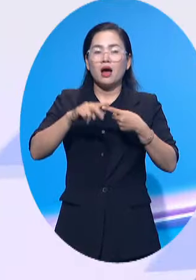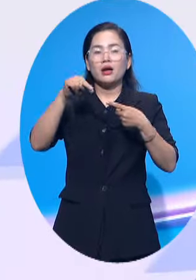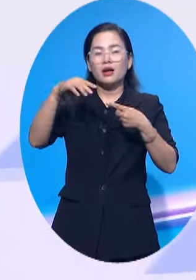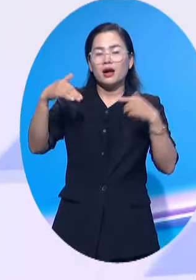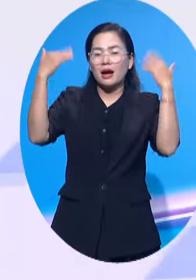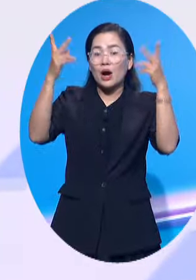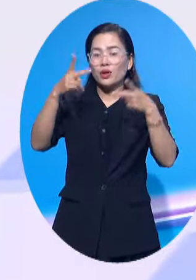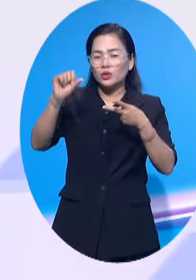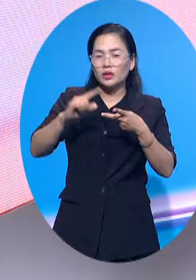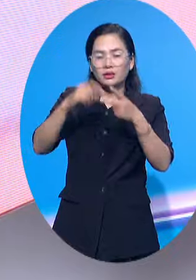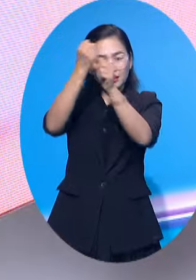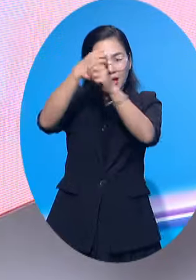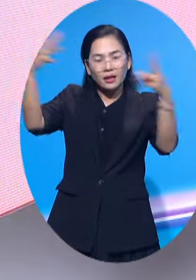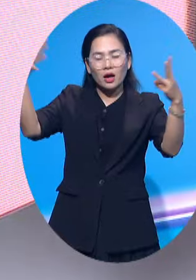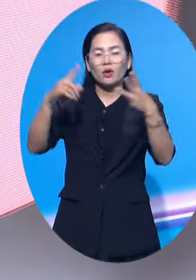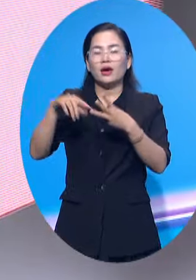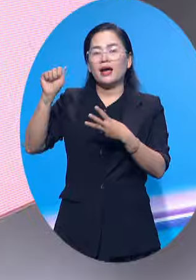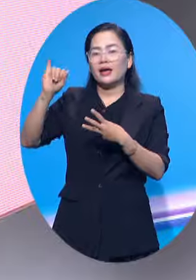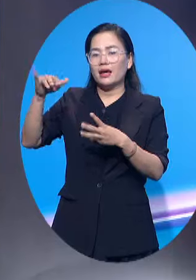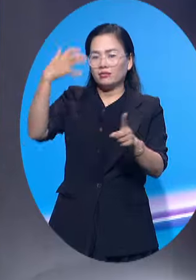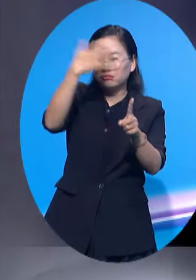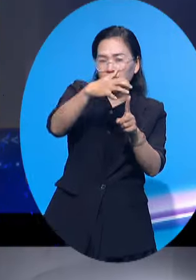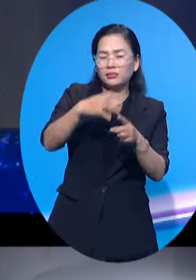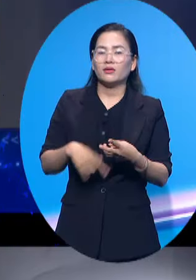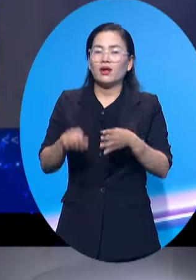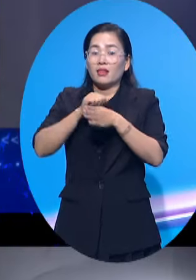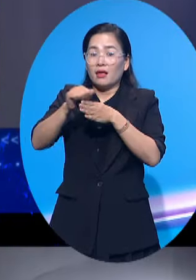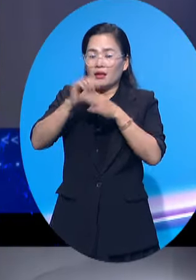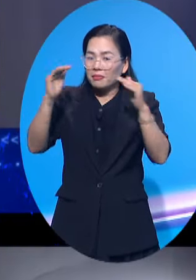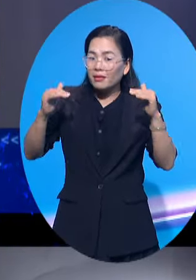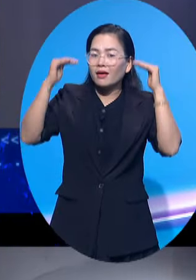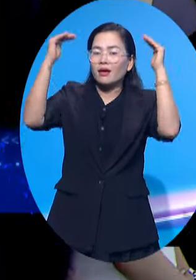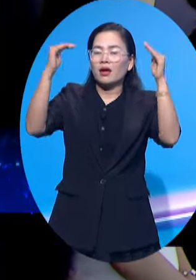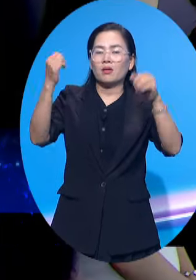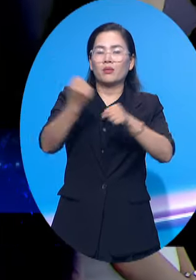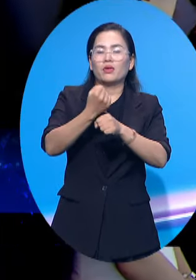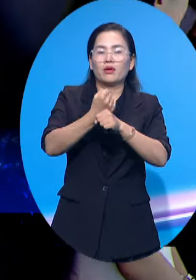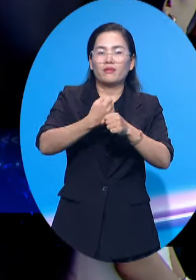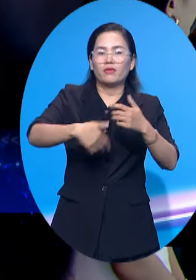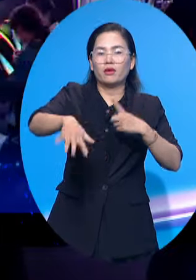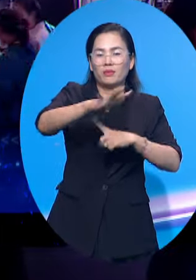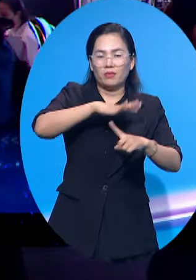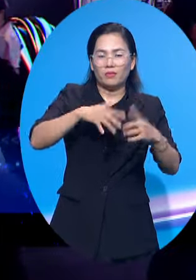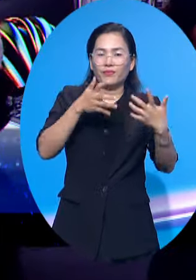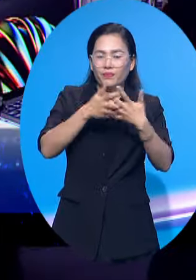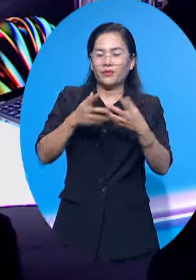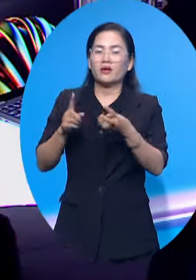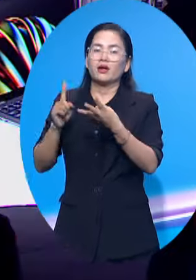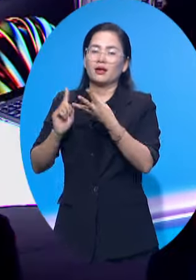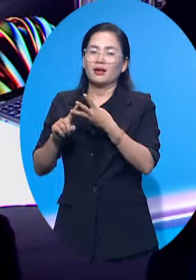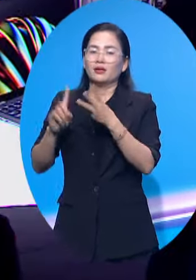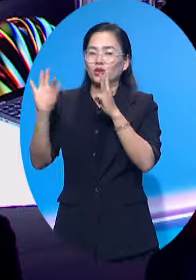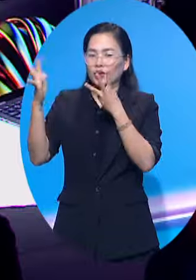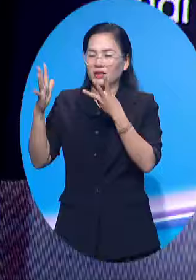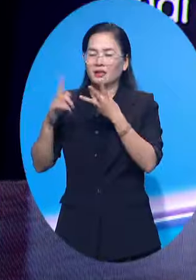khả năng sáng tạo với sự hỗ trợ của AI, tăng cường trải nghiệm làm việc trong môi trường làm việc kết hợp và đáp ứng nhu cầu giải trí với